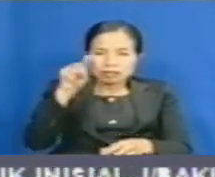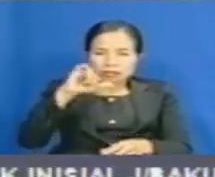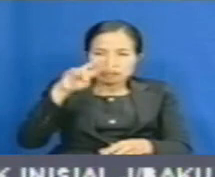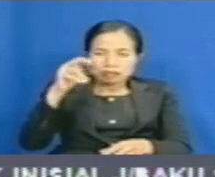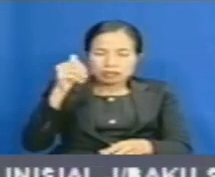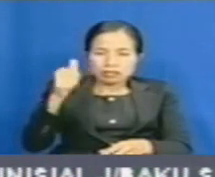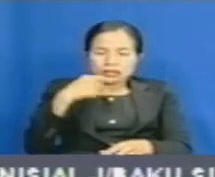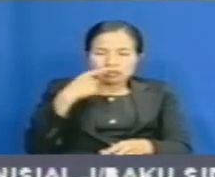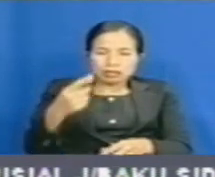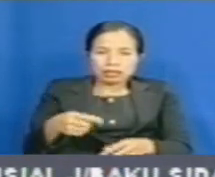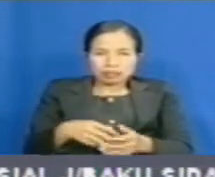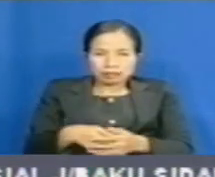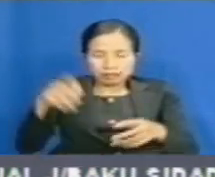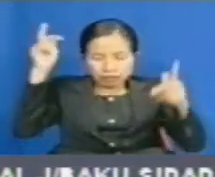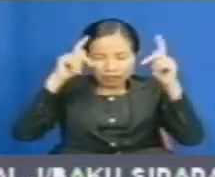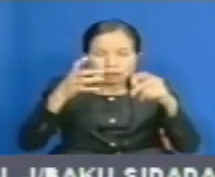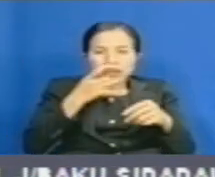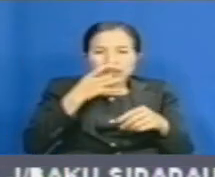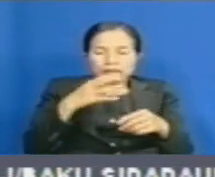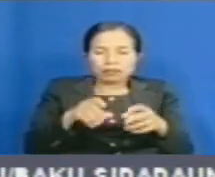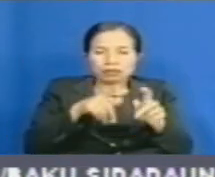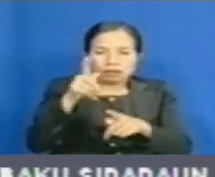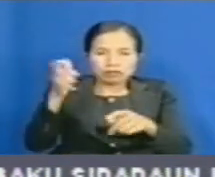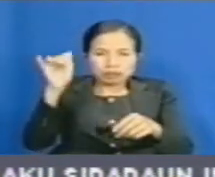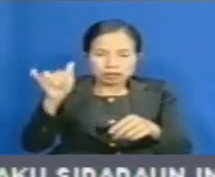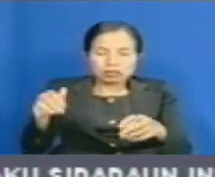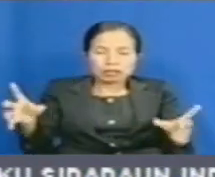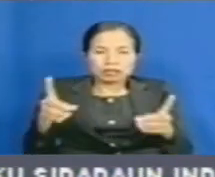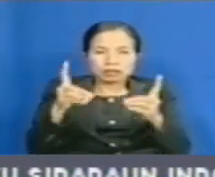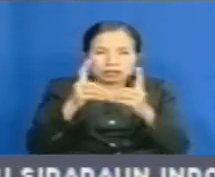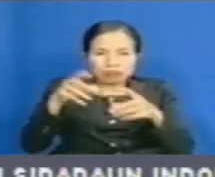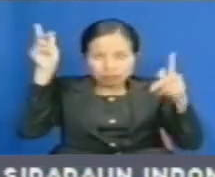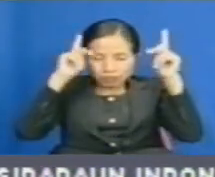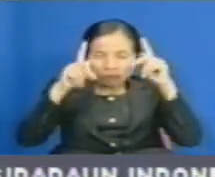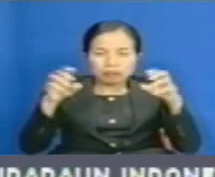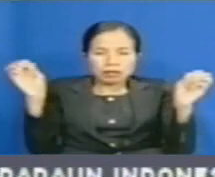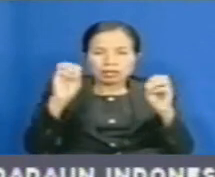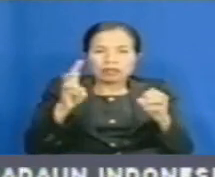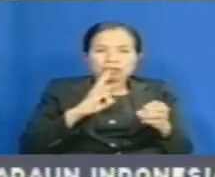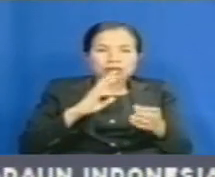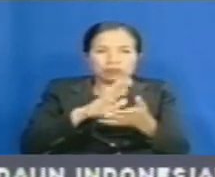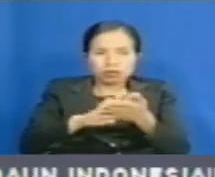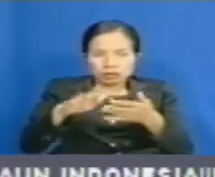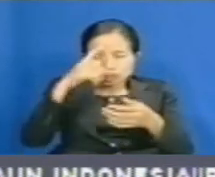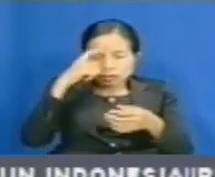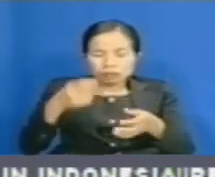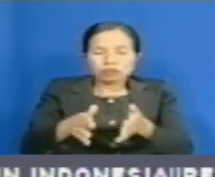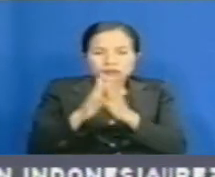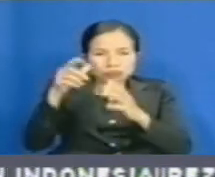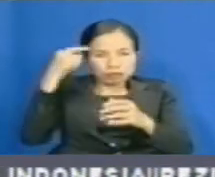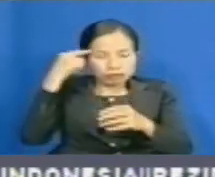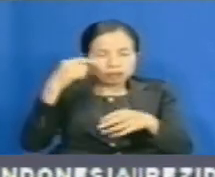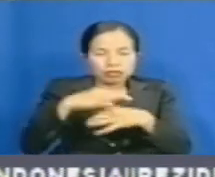hateten alende problema eletrisari kumdari siramos hasur problema farta bemos tambane husu gubernu